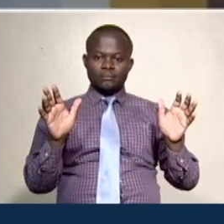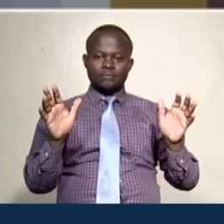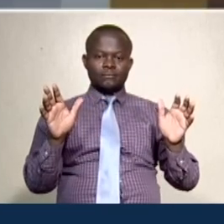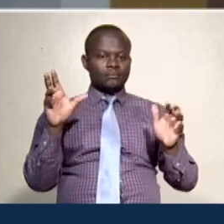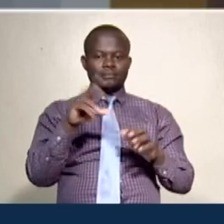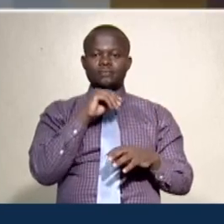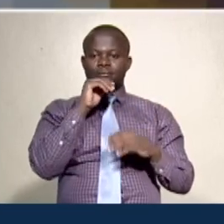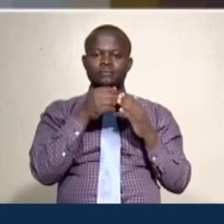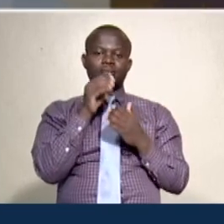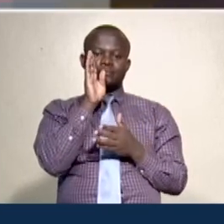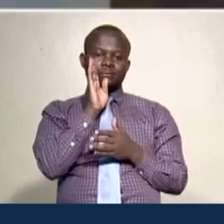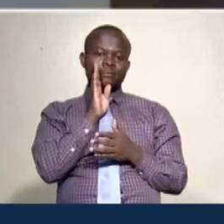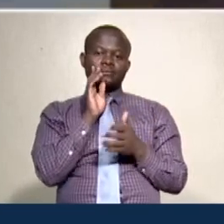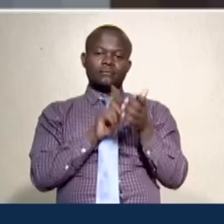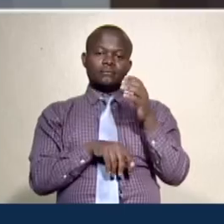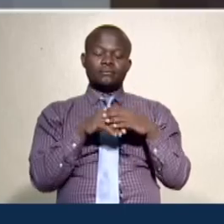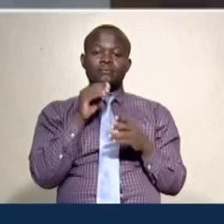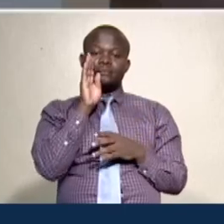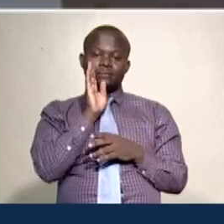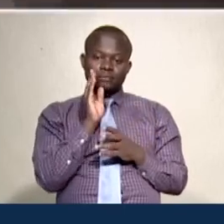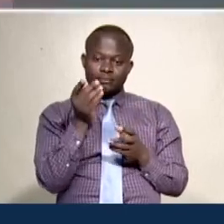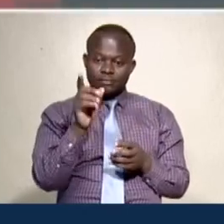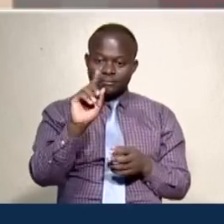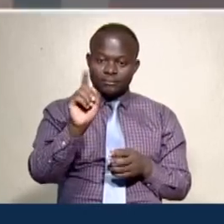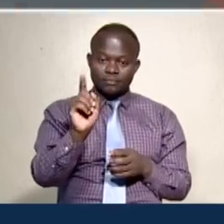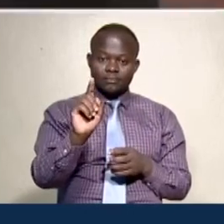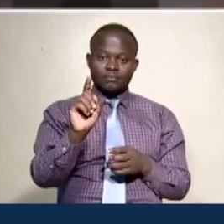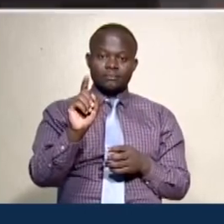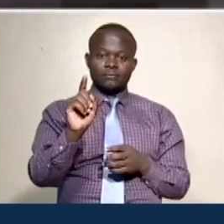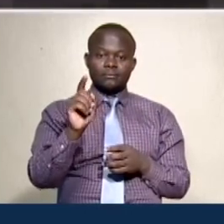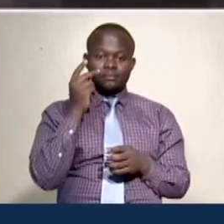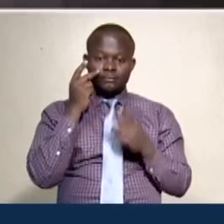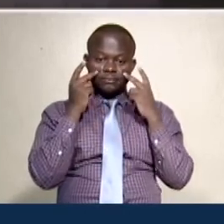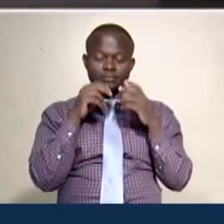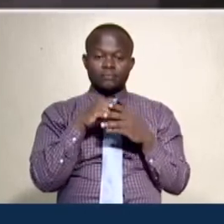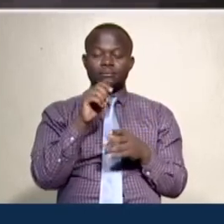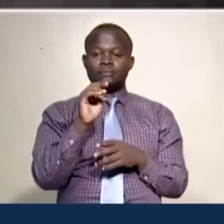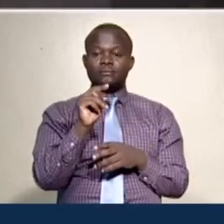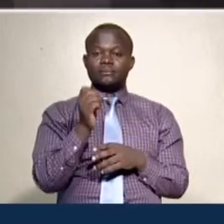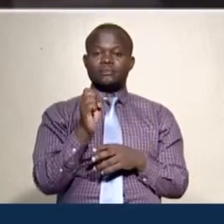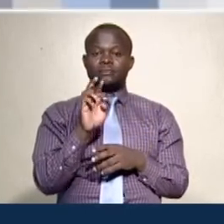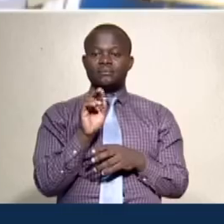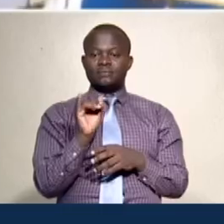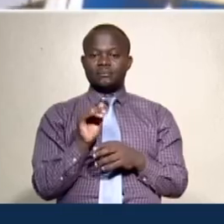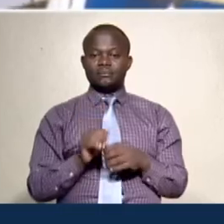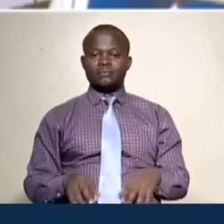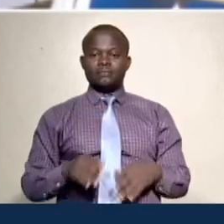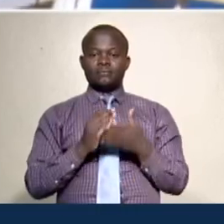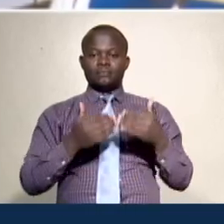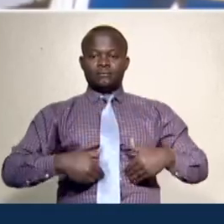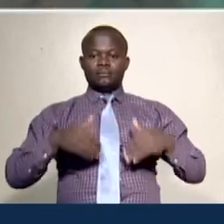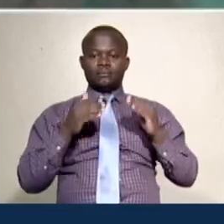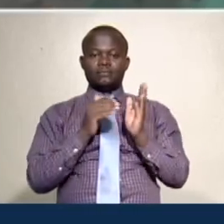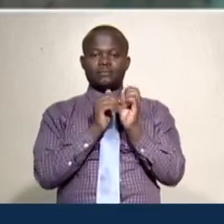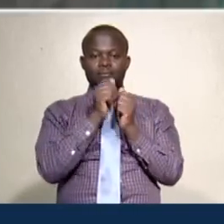iyi ntago ari inzoga iyi ni inzoga urabona ari inzoga ni tineri Bamwe mu rubyiruko